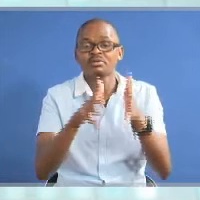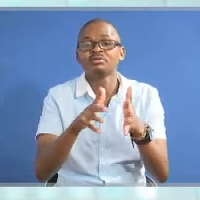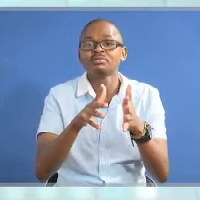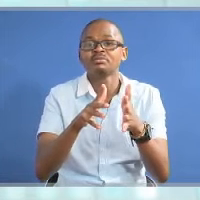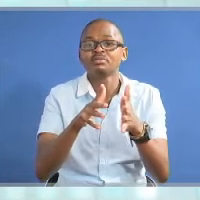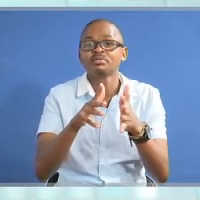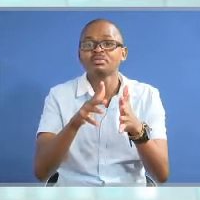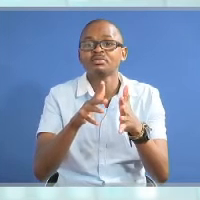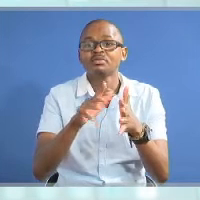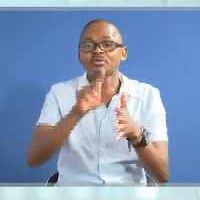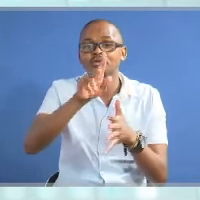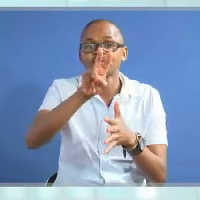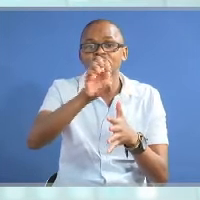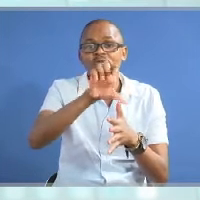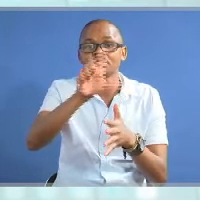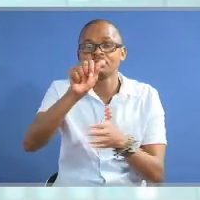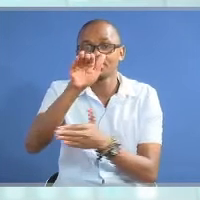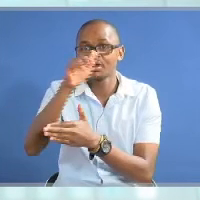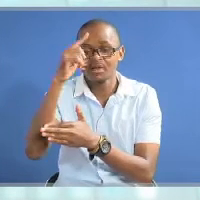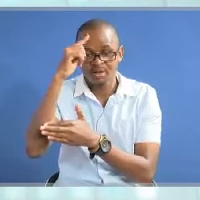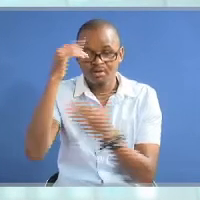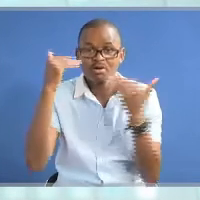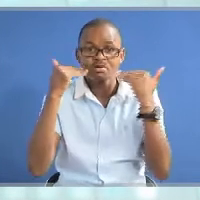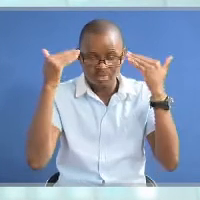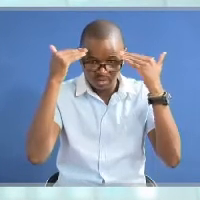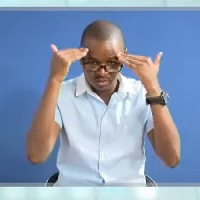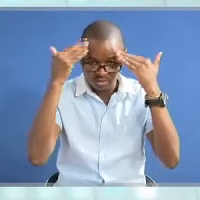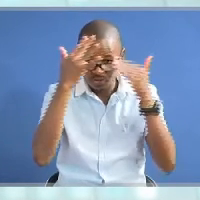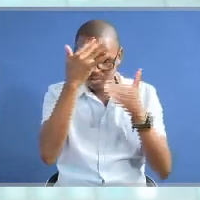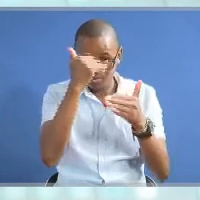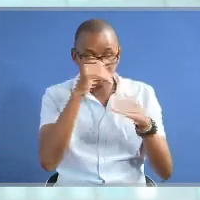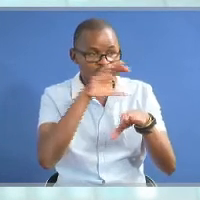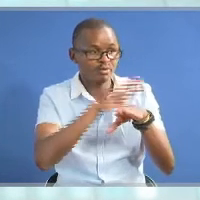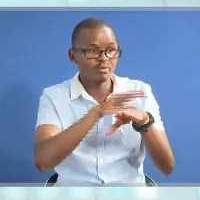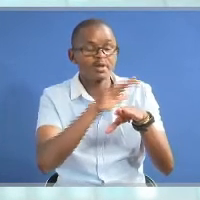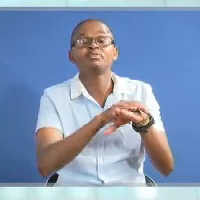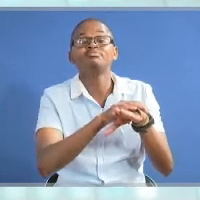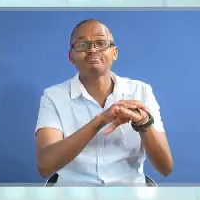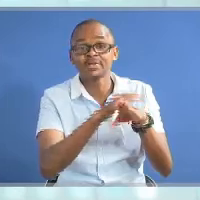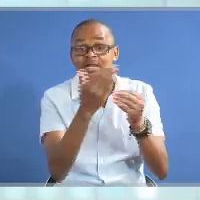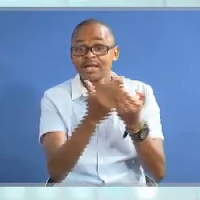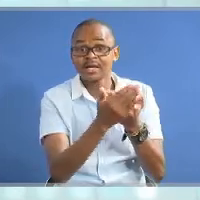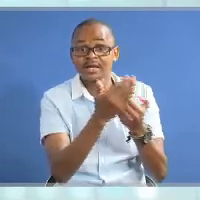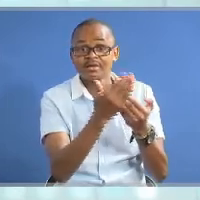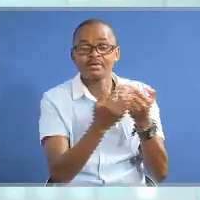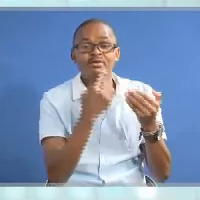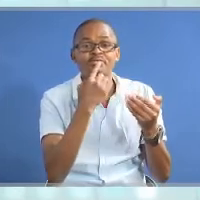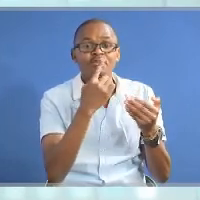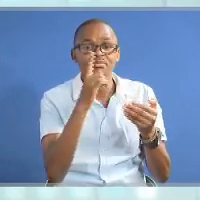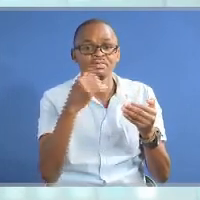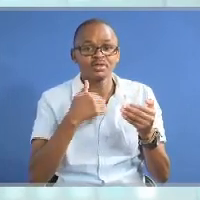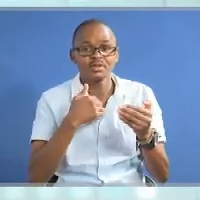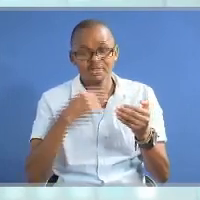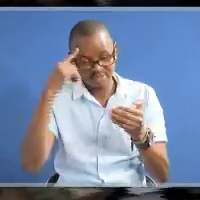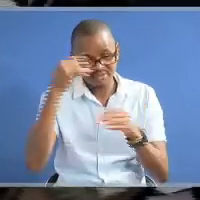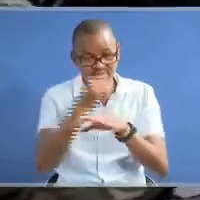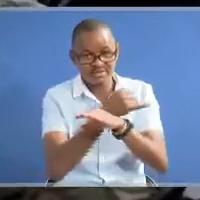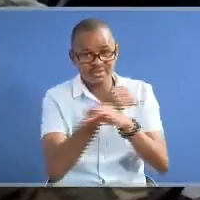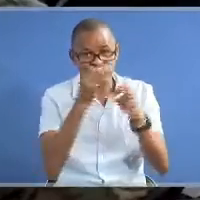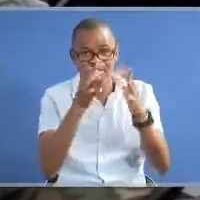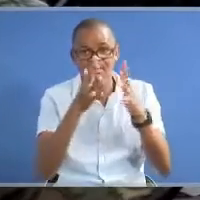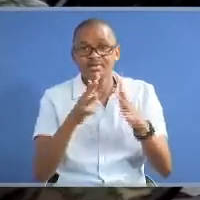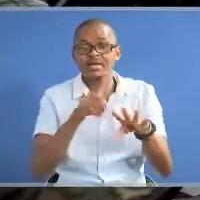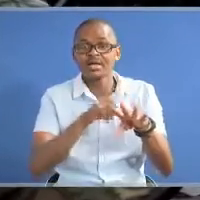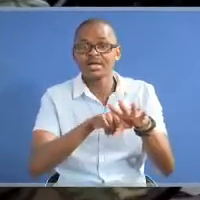na Cecil Mila waliomba mahakama kumwachilia ili aweze kupokea matibabu, wakidai kuwa Sonko alijeruhiwa na maafisa wa